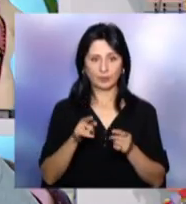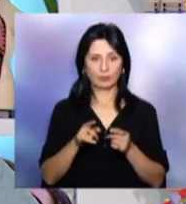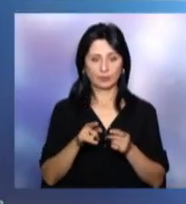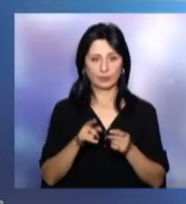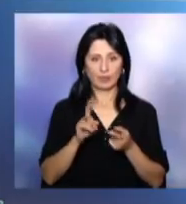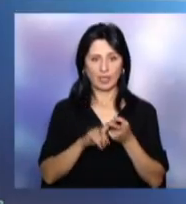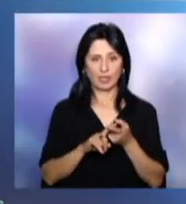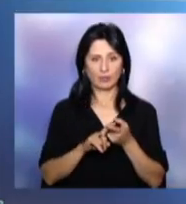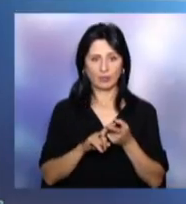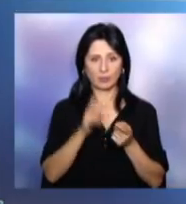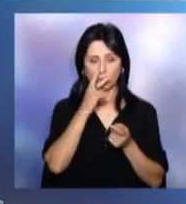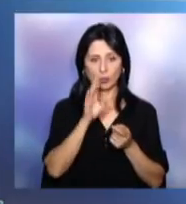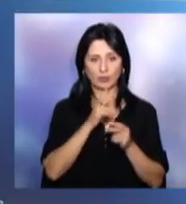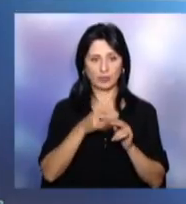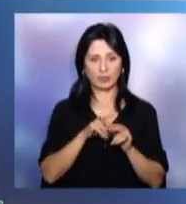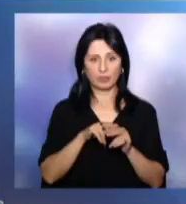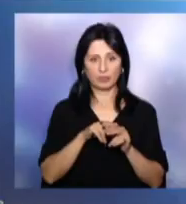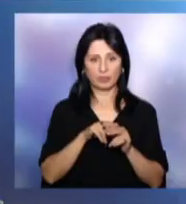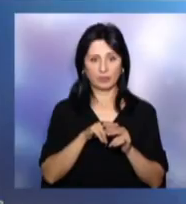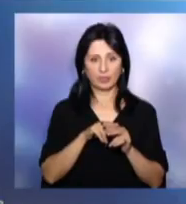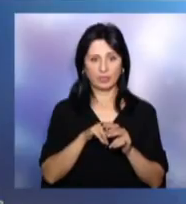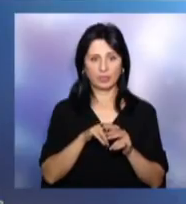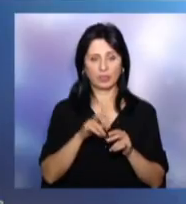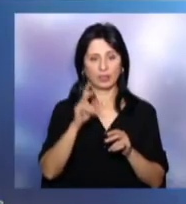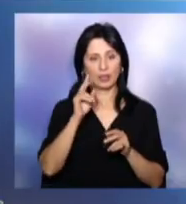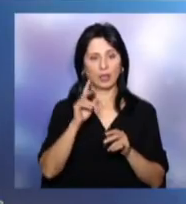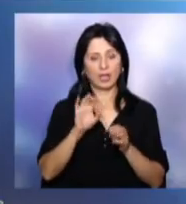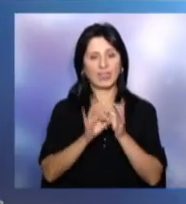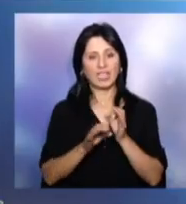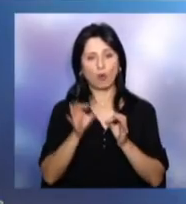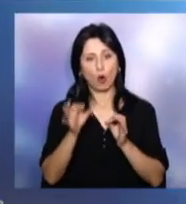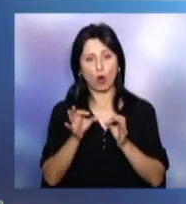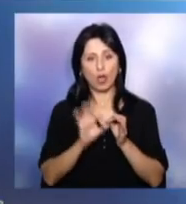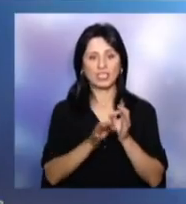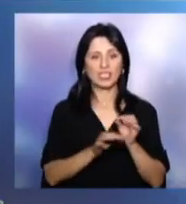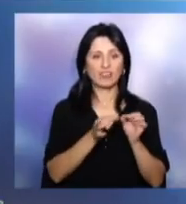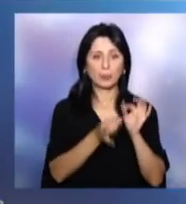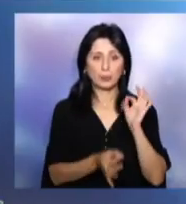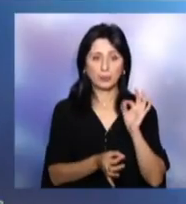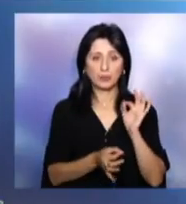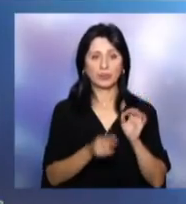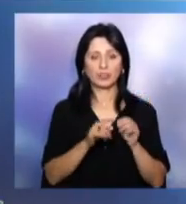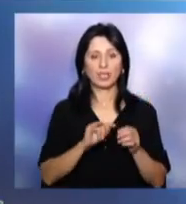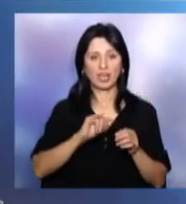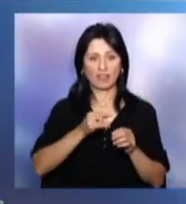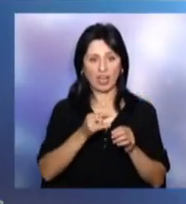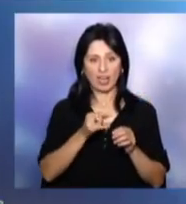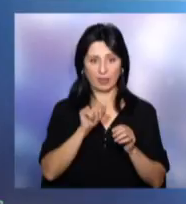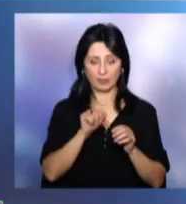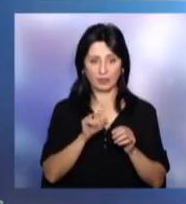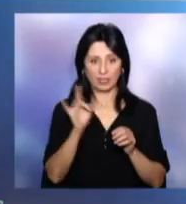ეხება მიუხედავად იმისა, მსხვილნაწლავზე თუ წვრილნაწლავზე ეს სტომა დადებული, ანუ ეს ხვრელი